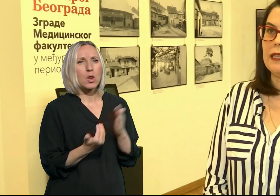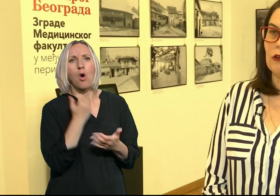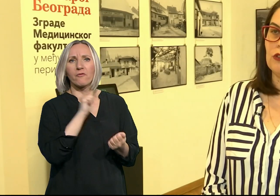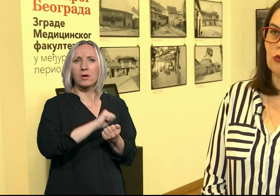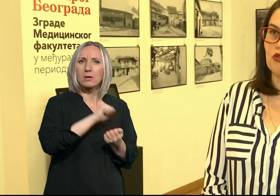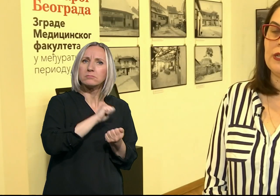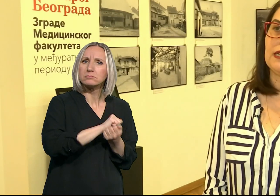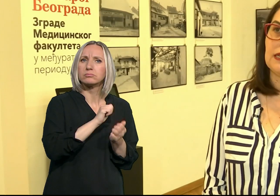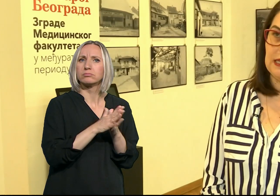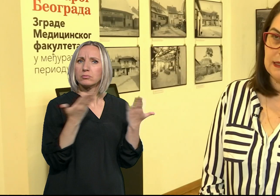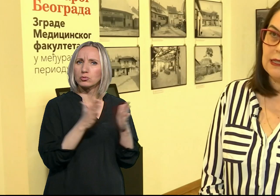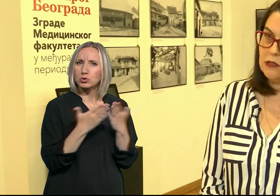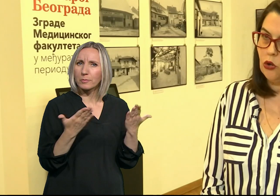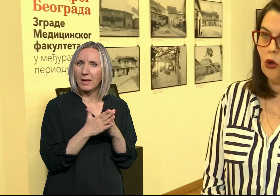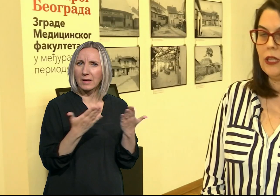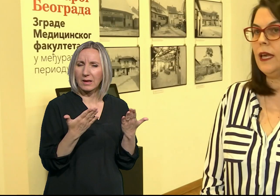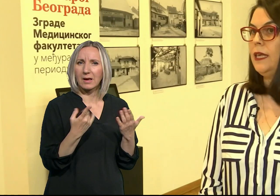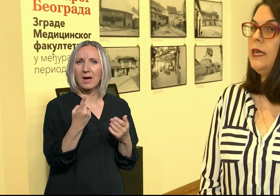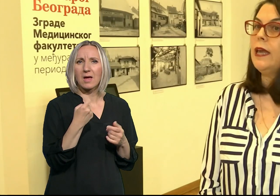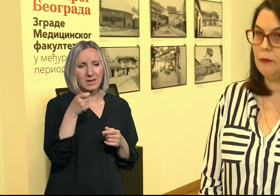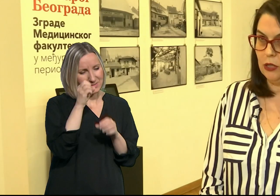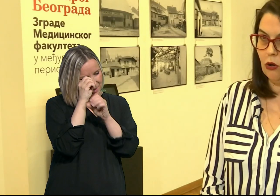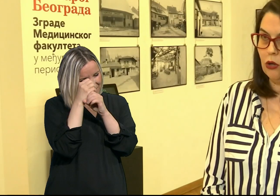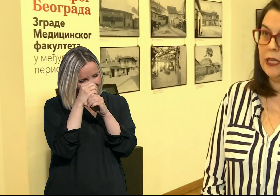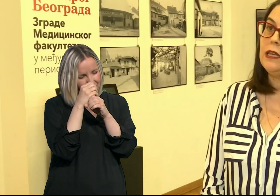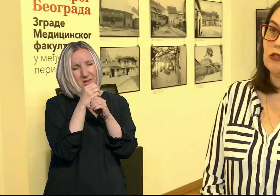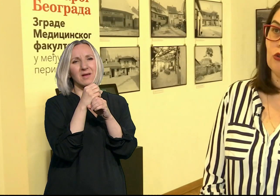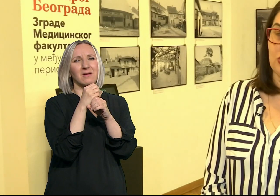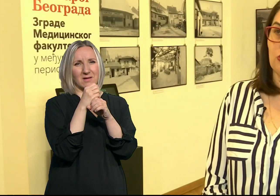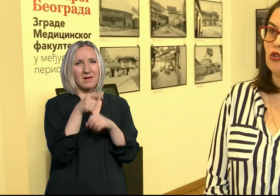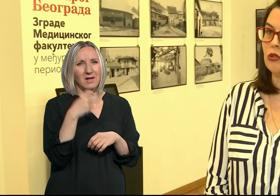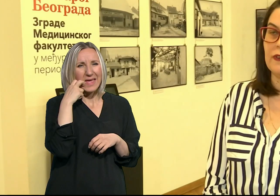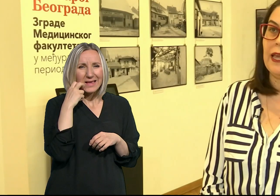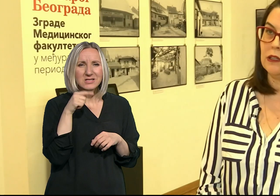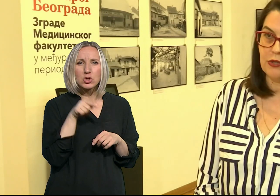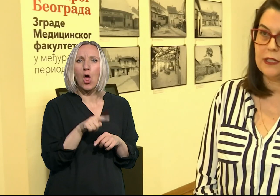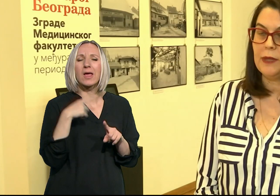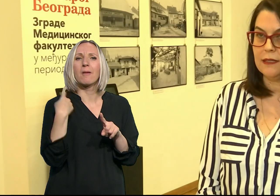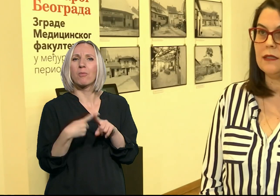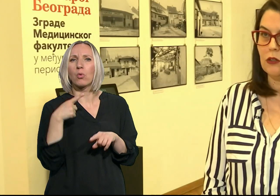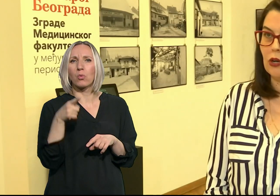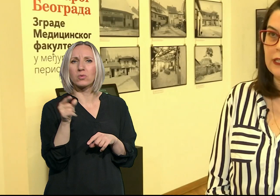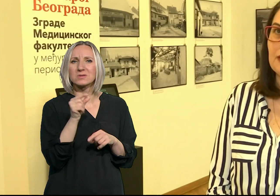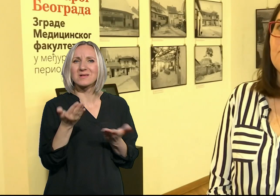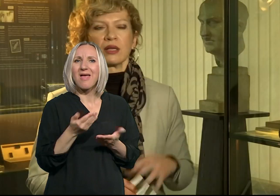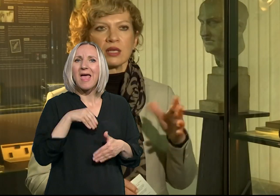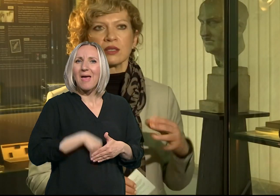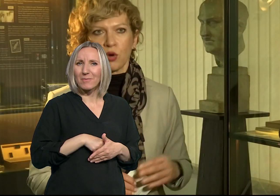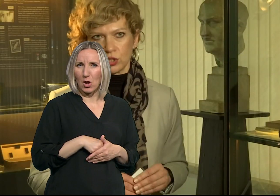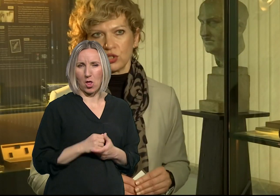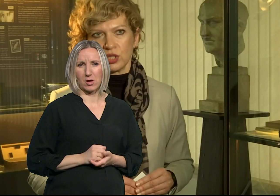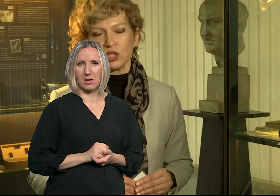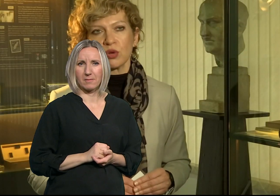izdanja njegovih udžbenika iz histologije i embriologije, iz kojih se učilo sve negde do 70. godina.